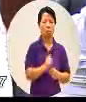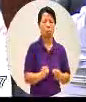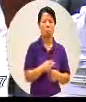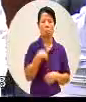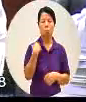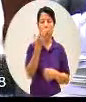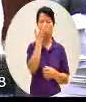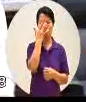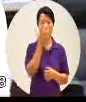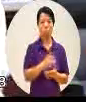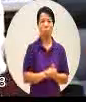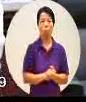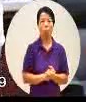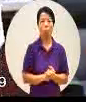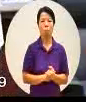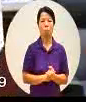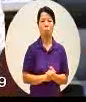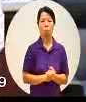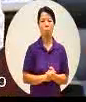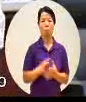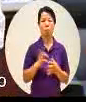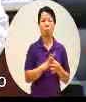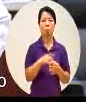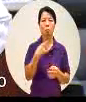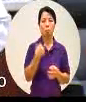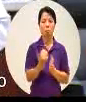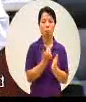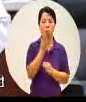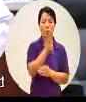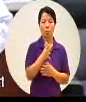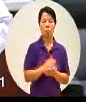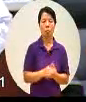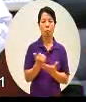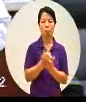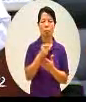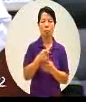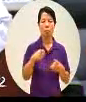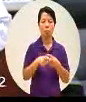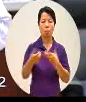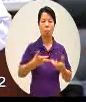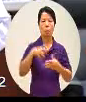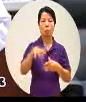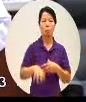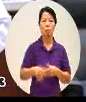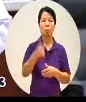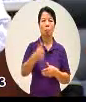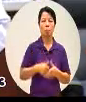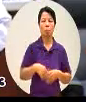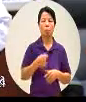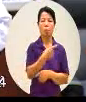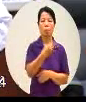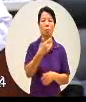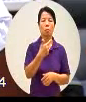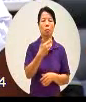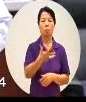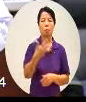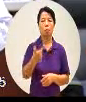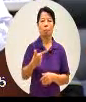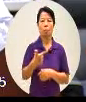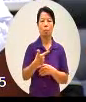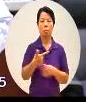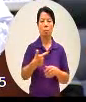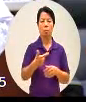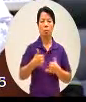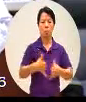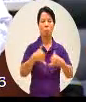哎，拍摄啦吼！啊，因为我当初问的迄，我也是爱请咱干部局长吼，针对186线和迄、那个那